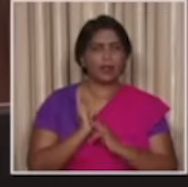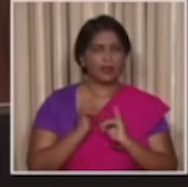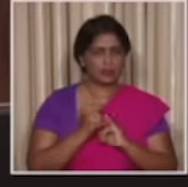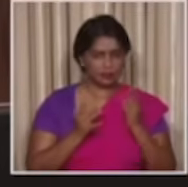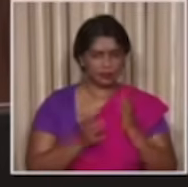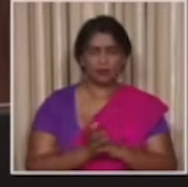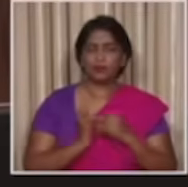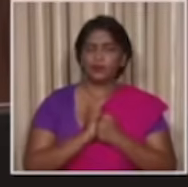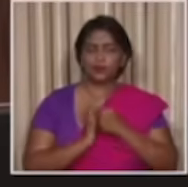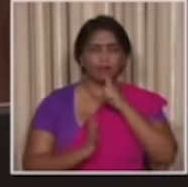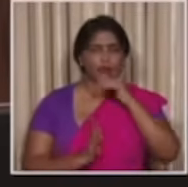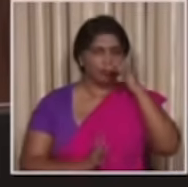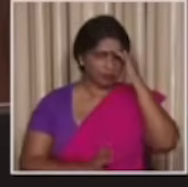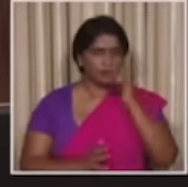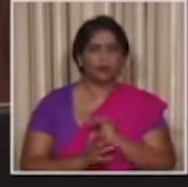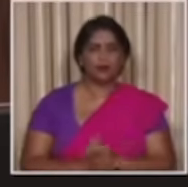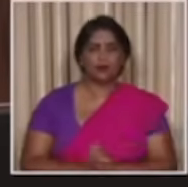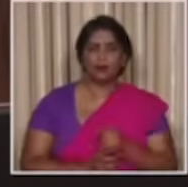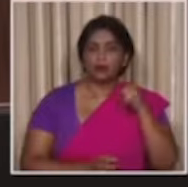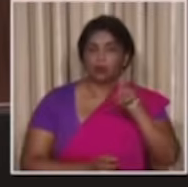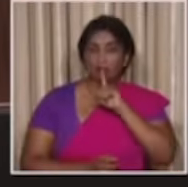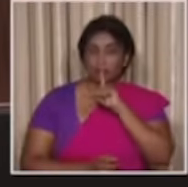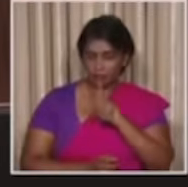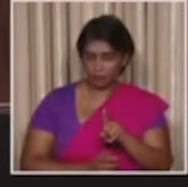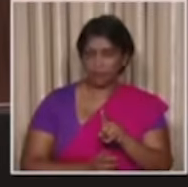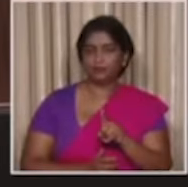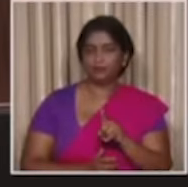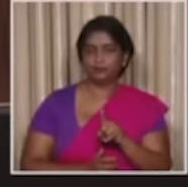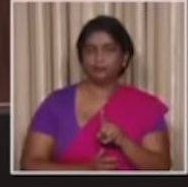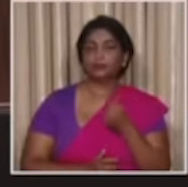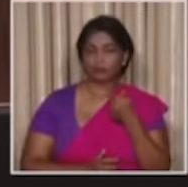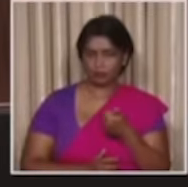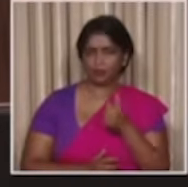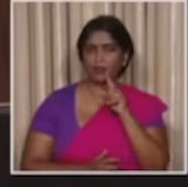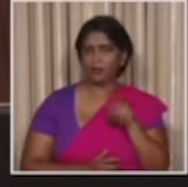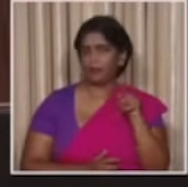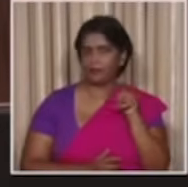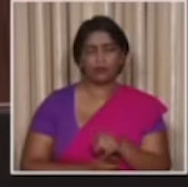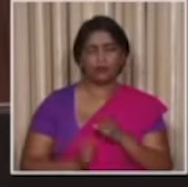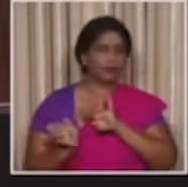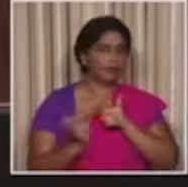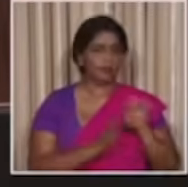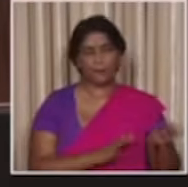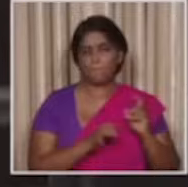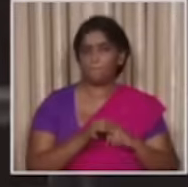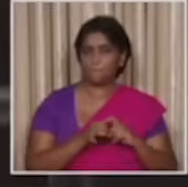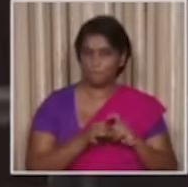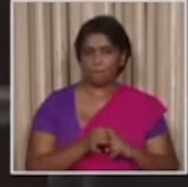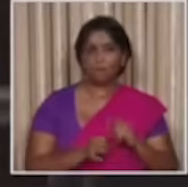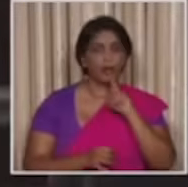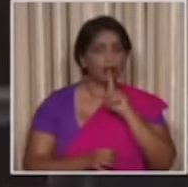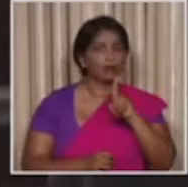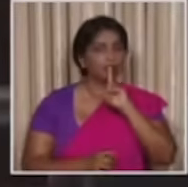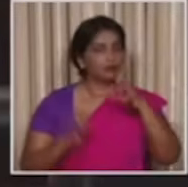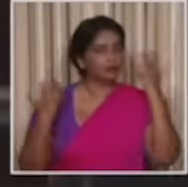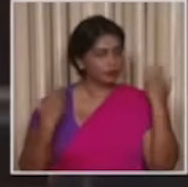ගරු කතානායකතුමනි, දැන් ඔබතුමා දුන්න තීන්දුව හරිද වැරදිද කියන එක වෙනම ප්‍රශ්නයක්. ඔබතුමා